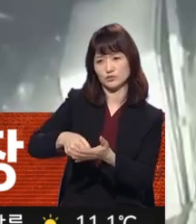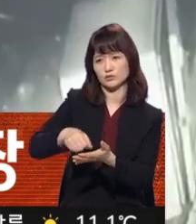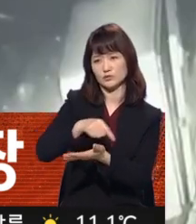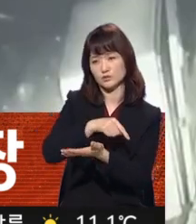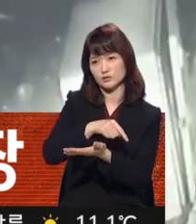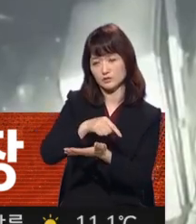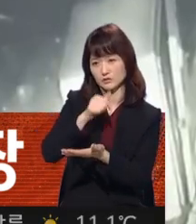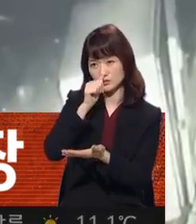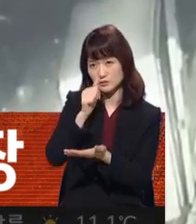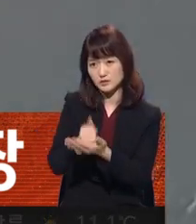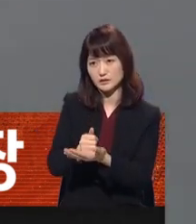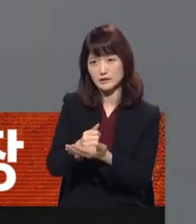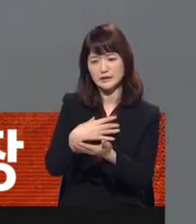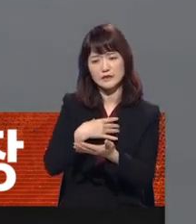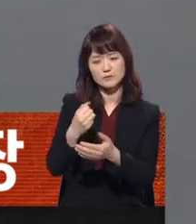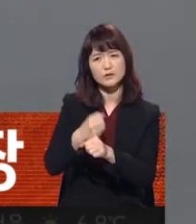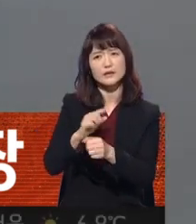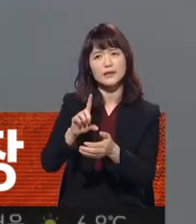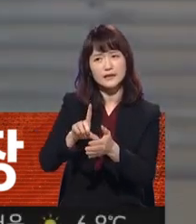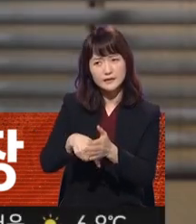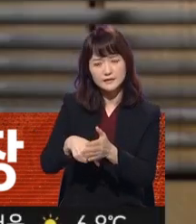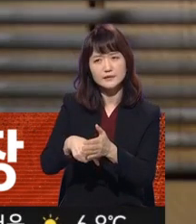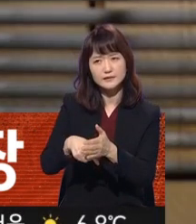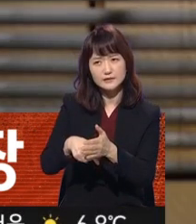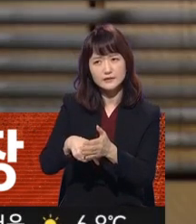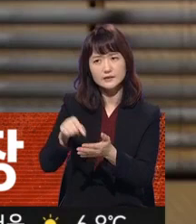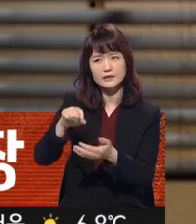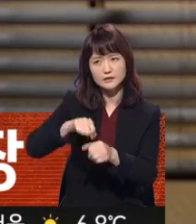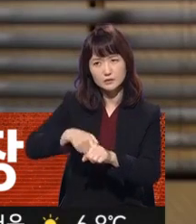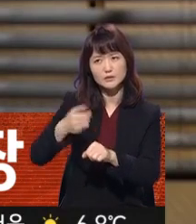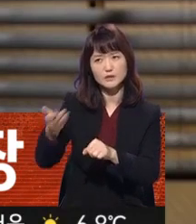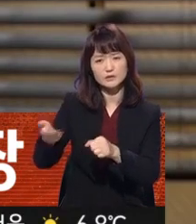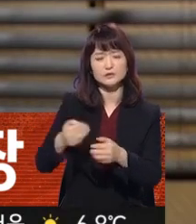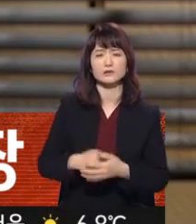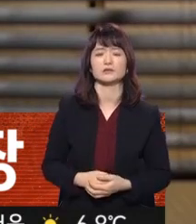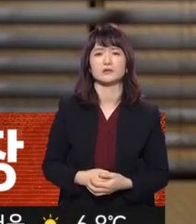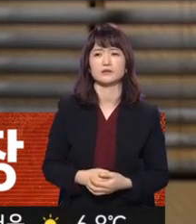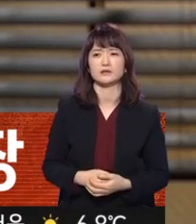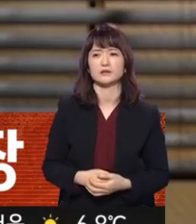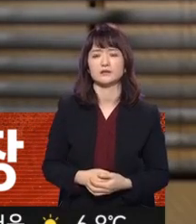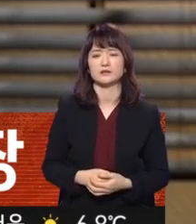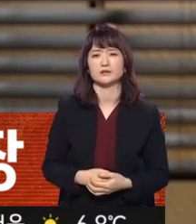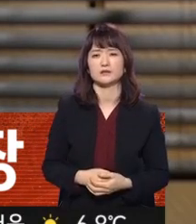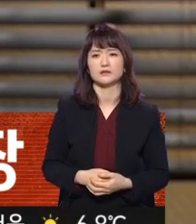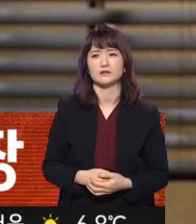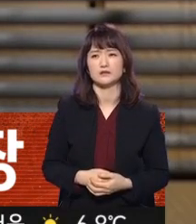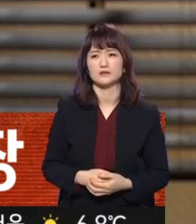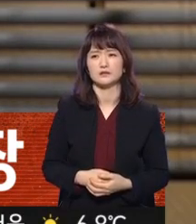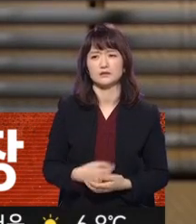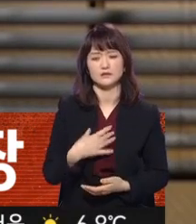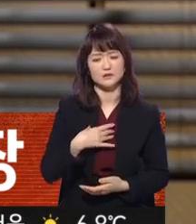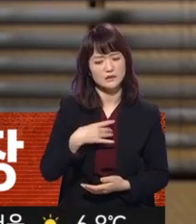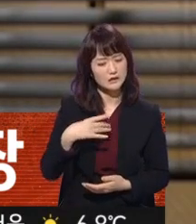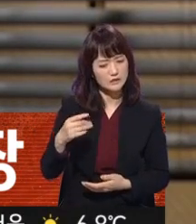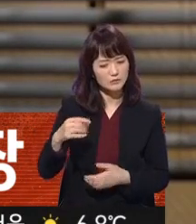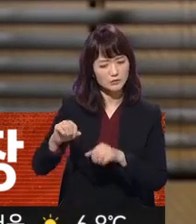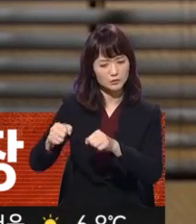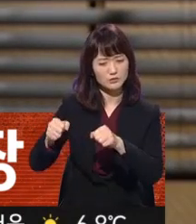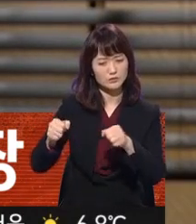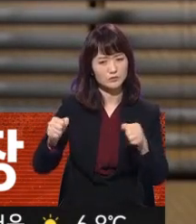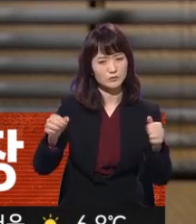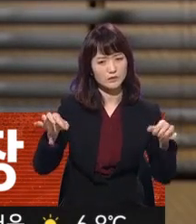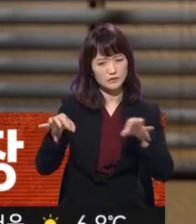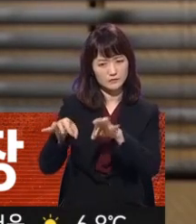경우에 처벌할 수 있지 과실 승계는 처벌 규정이 없습니다 민사로 가나요 그러니까 경찰이 아 이거는 고의로 민건 아닌 거 같지 저희도